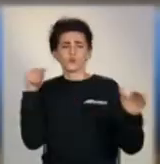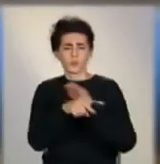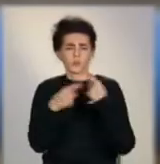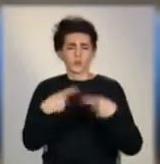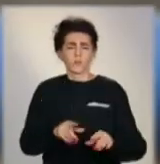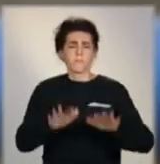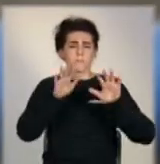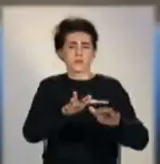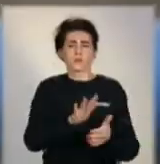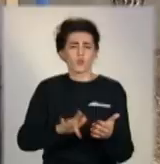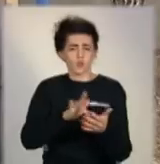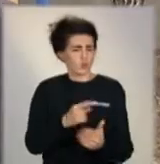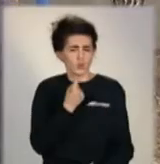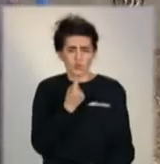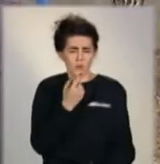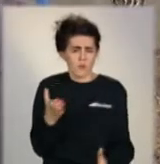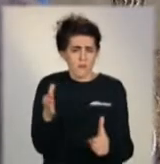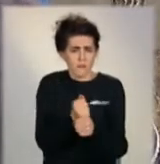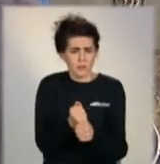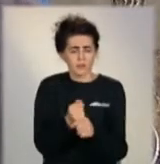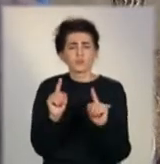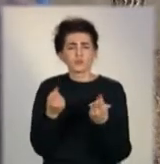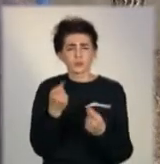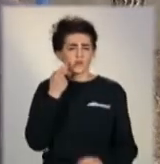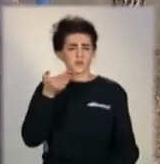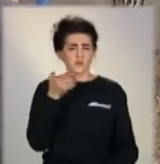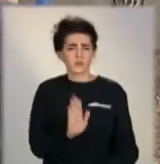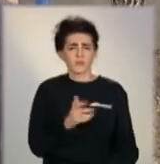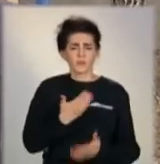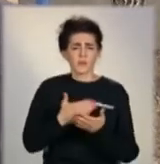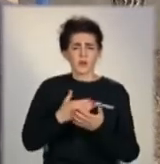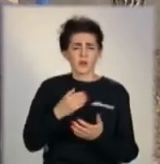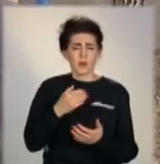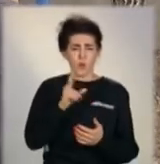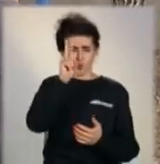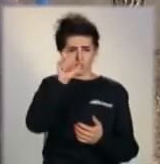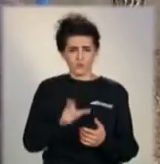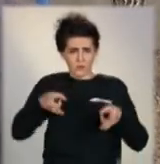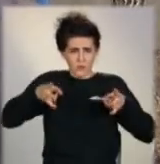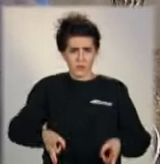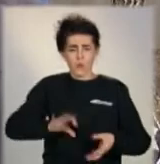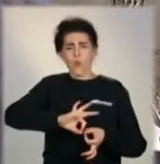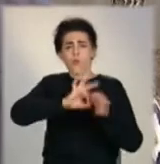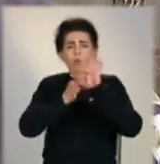місті. Важко, тому що зазвичай жертва не може описати добре їх